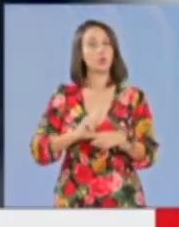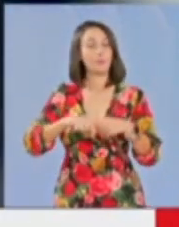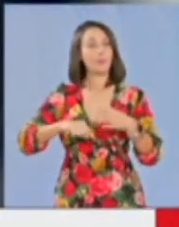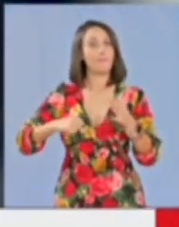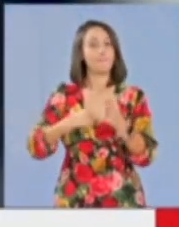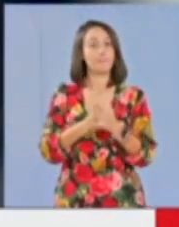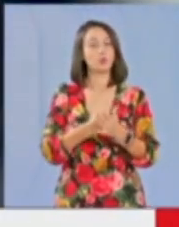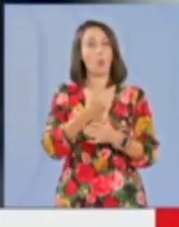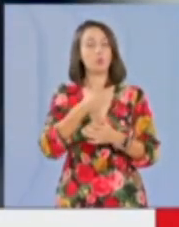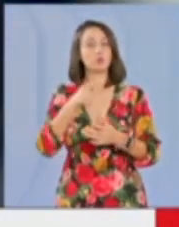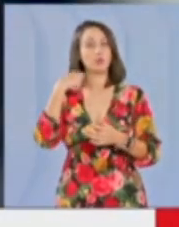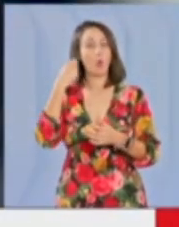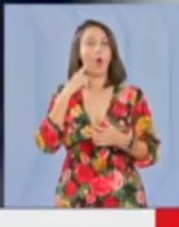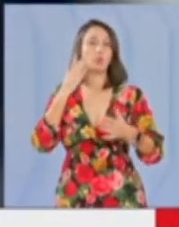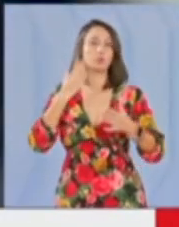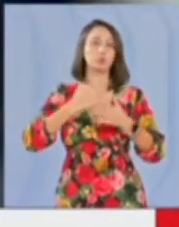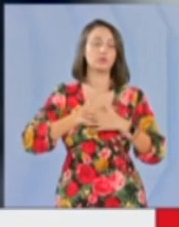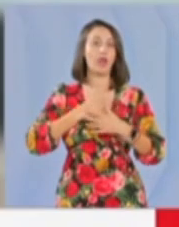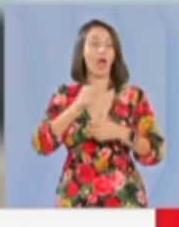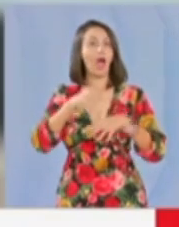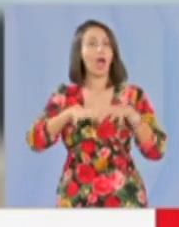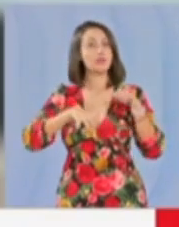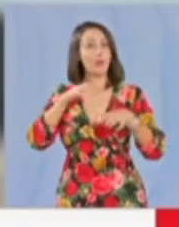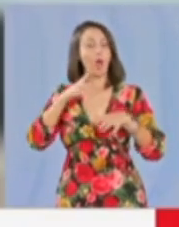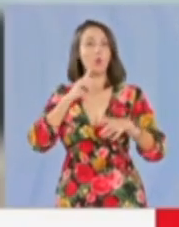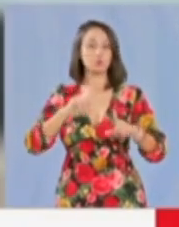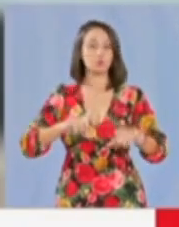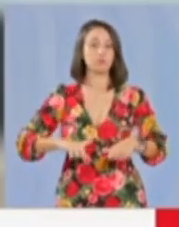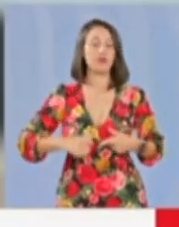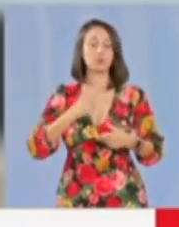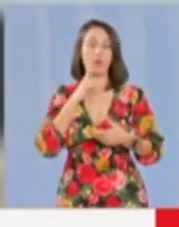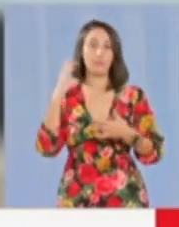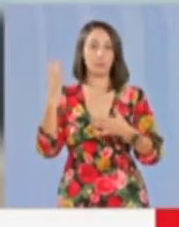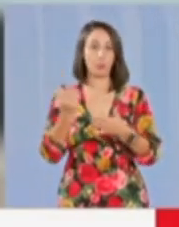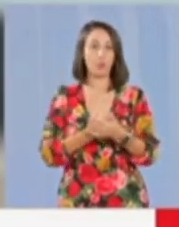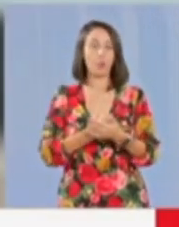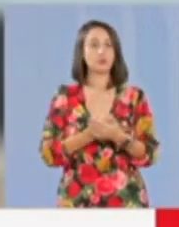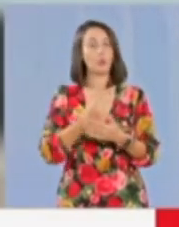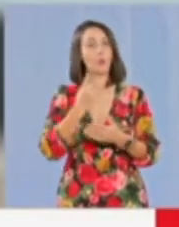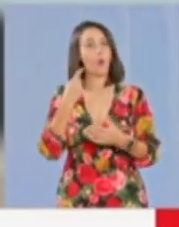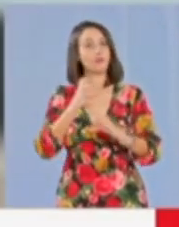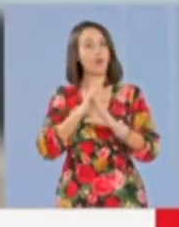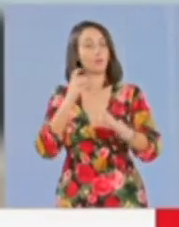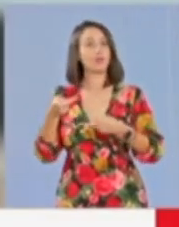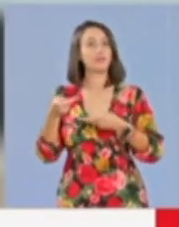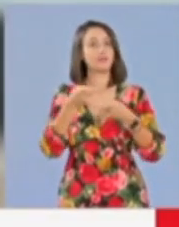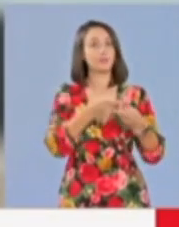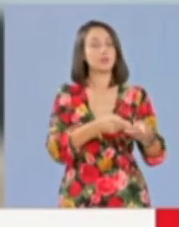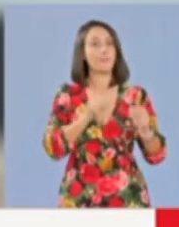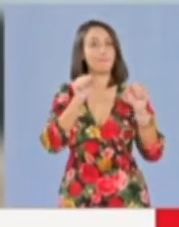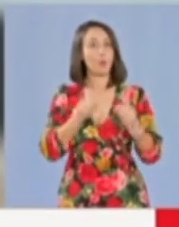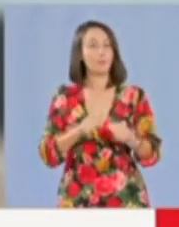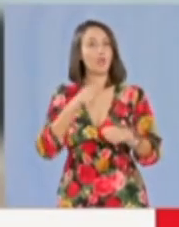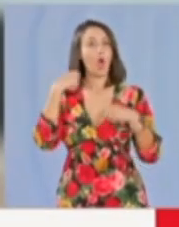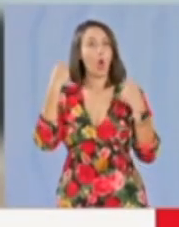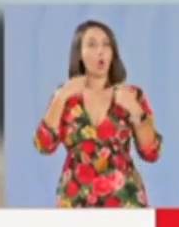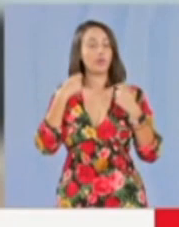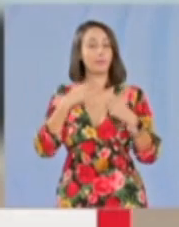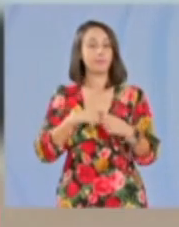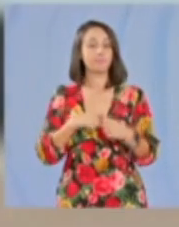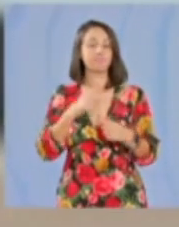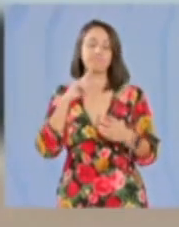urma impactului peste 100 de oi au murit animalele care au supraviețuit au fost preluate de un alt camion trimis de proprietarul oilor